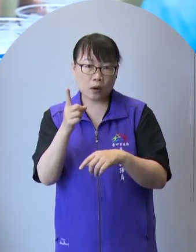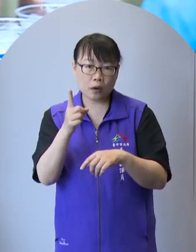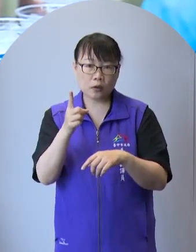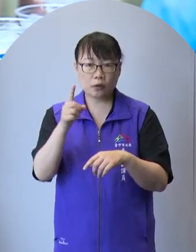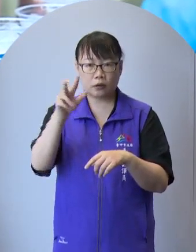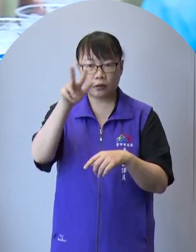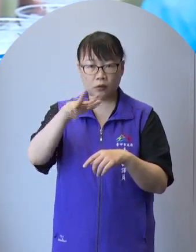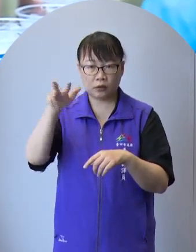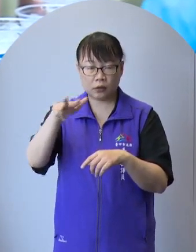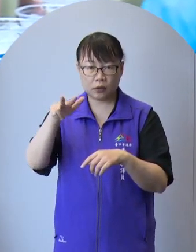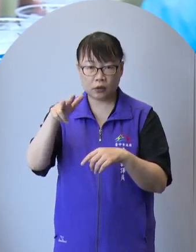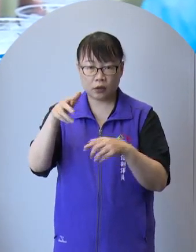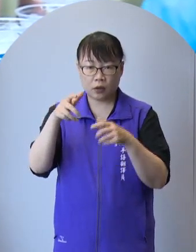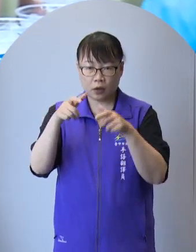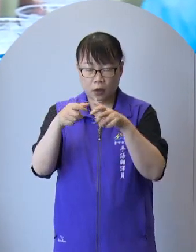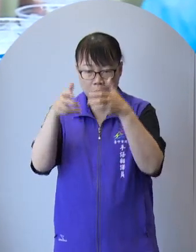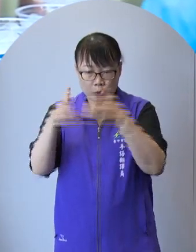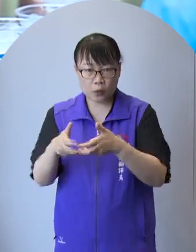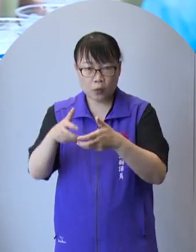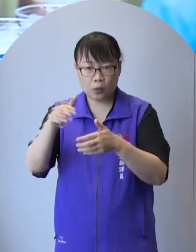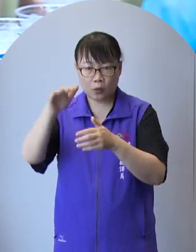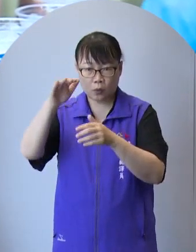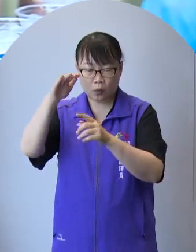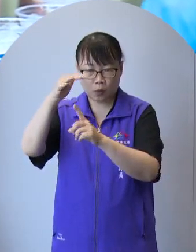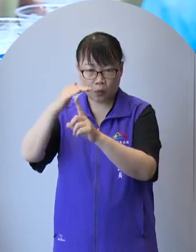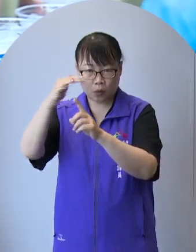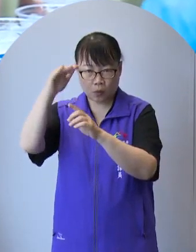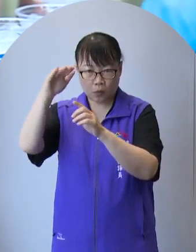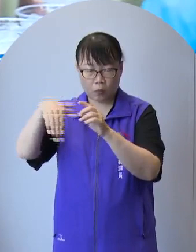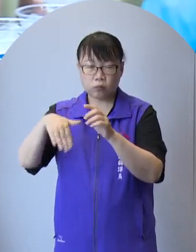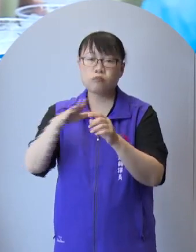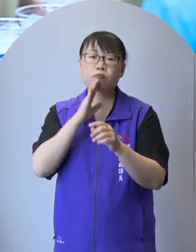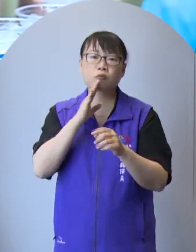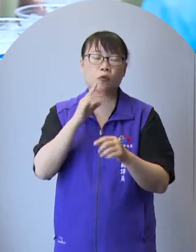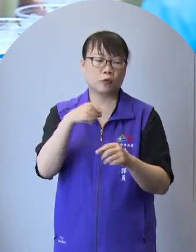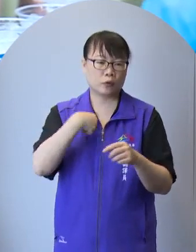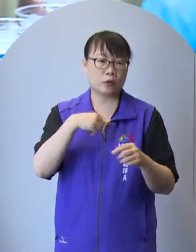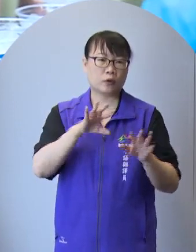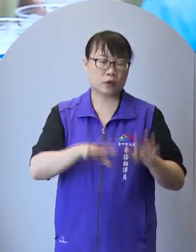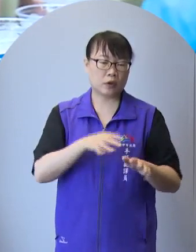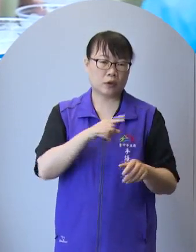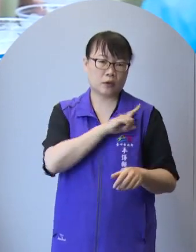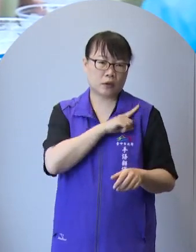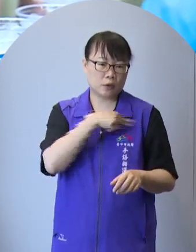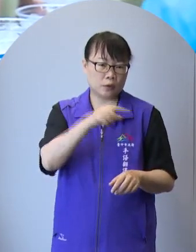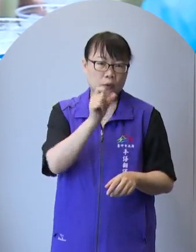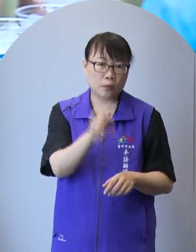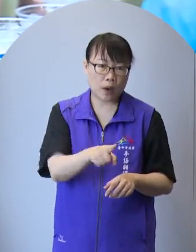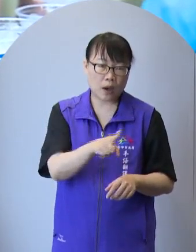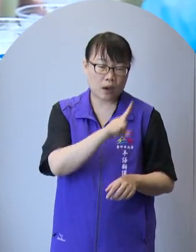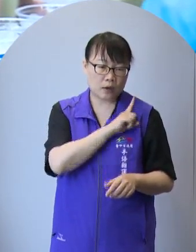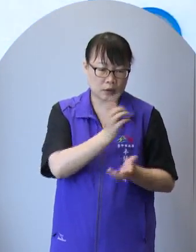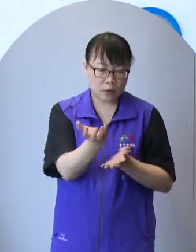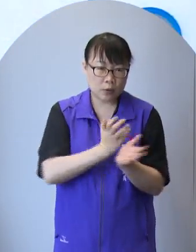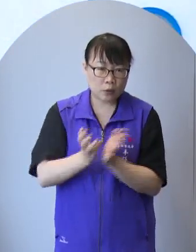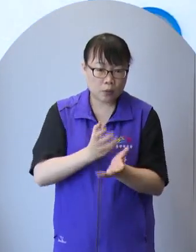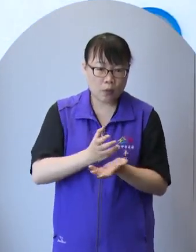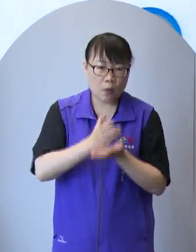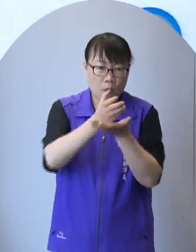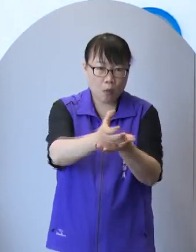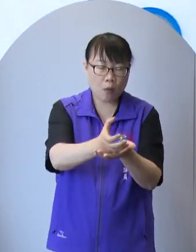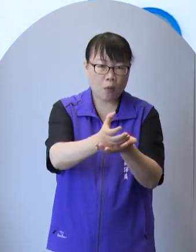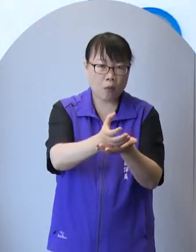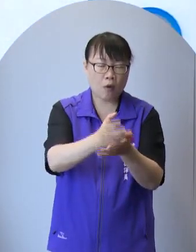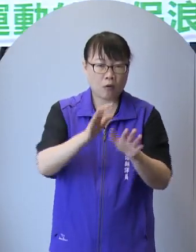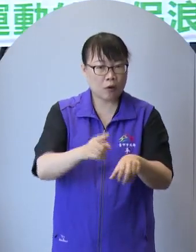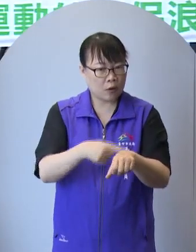大家出门自己自带这个饮料杯的习惯呢，已经渐渐都养成，好，渐渐都养成。好，再过来我们看到我们未